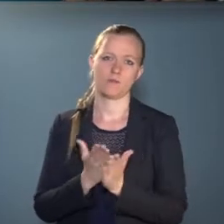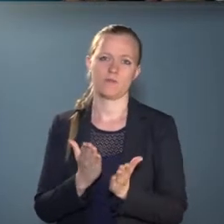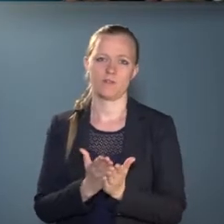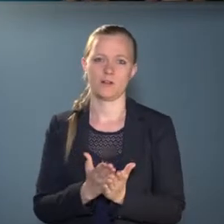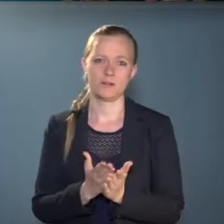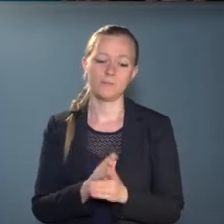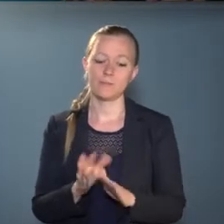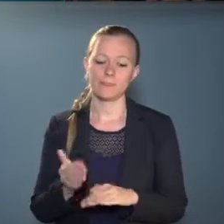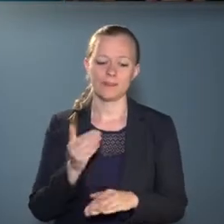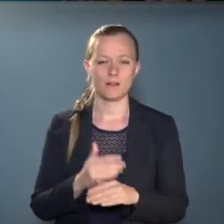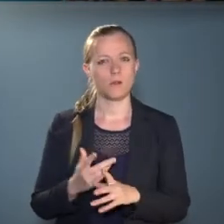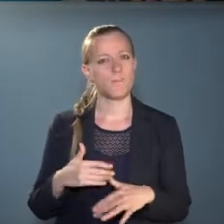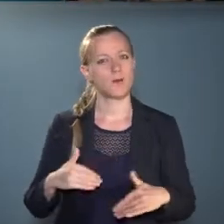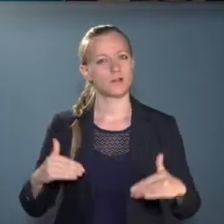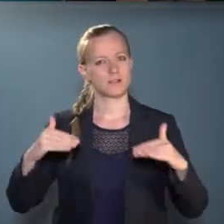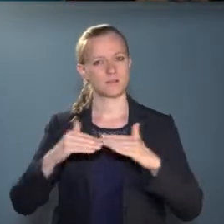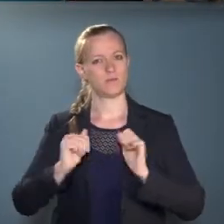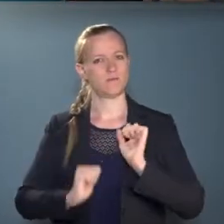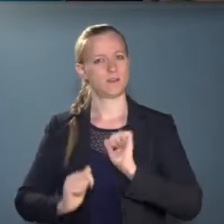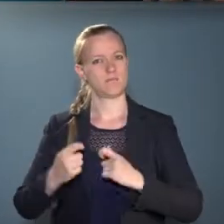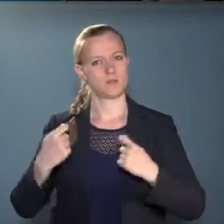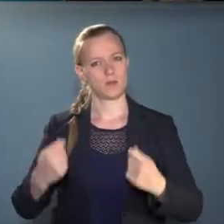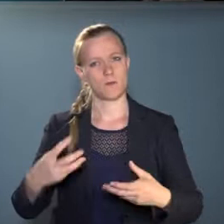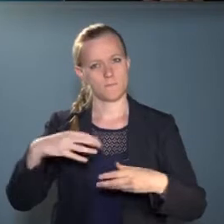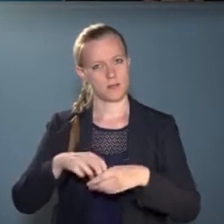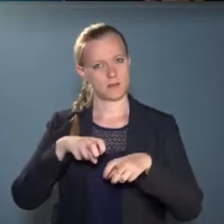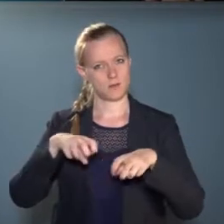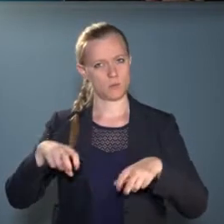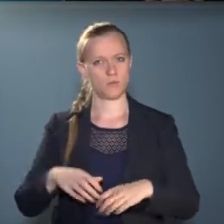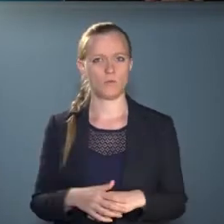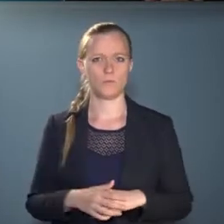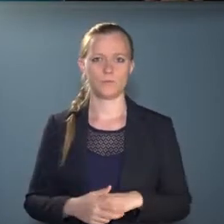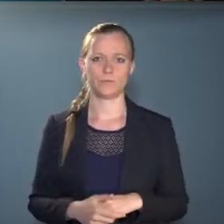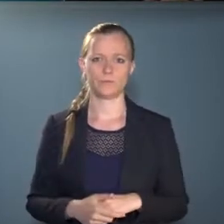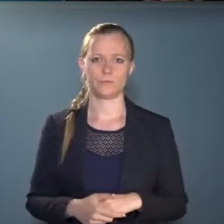mindenek előtt magas szintű védelmet nyújtanak a benne ülőknek.